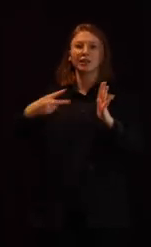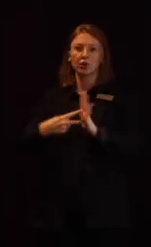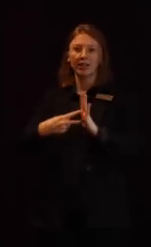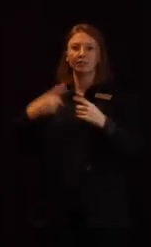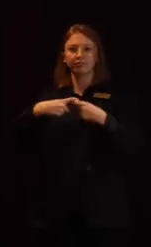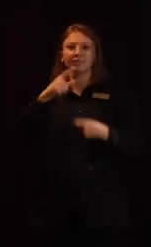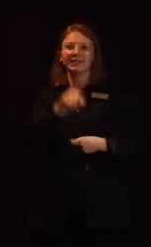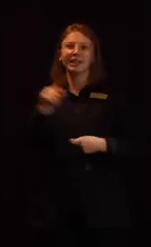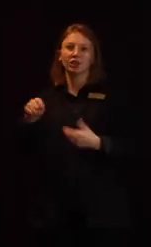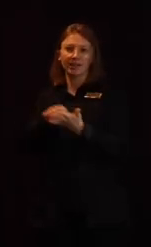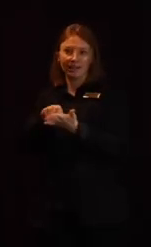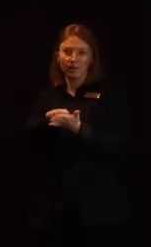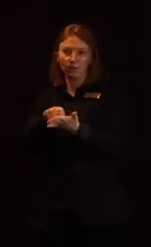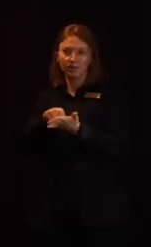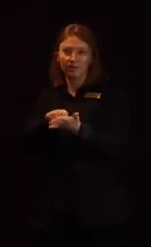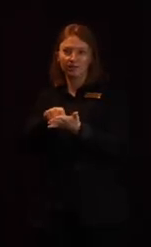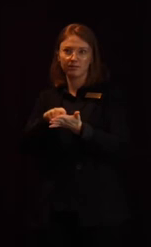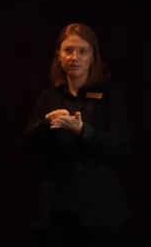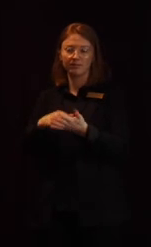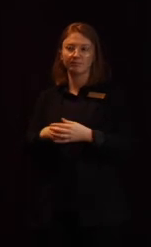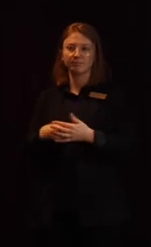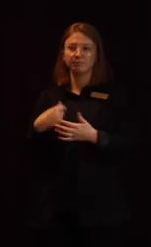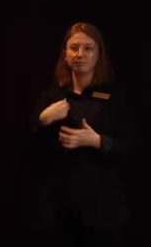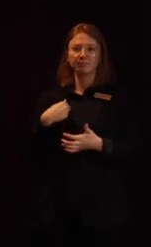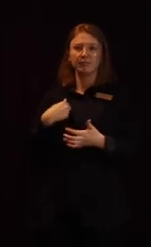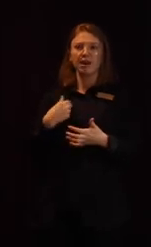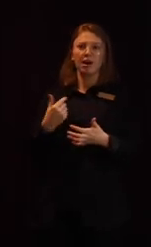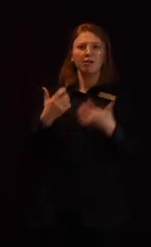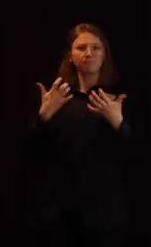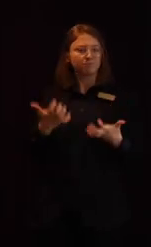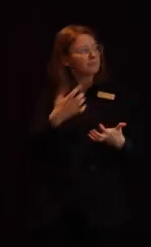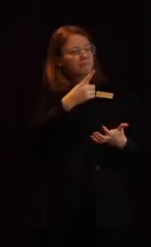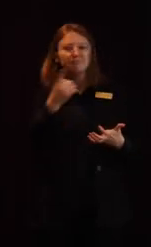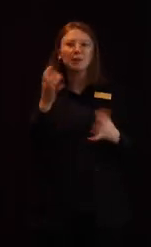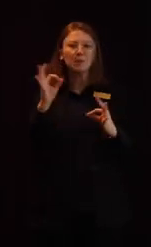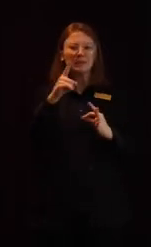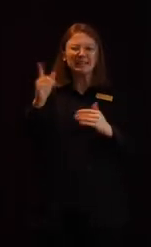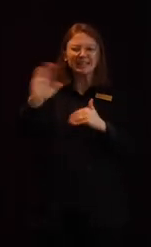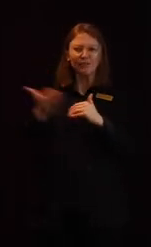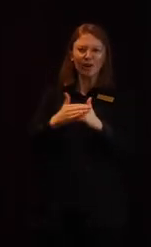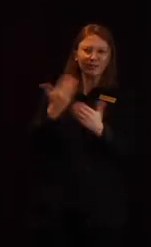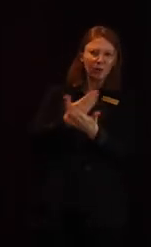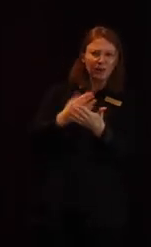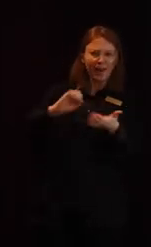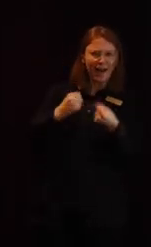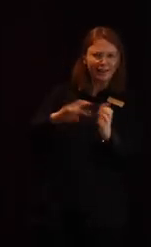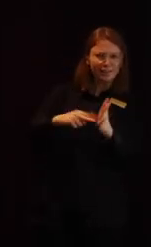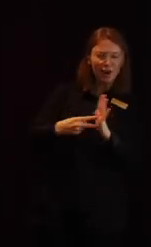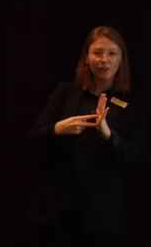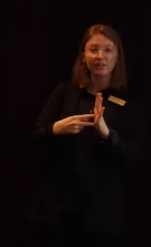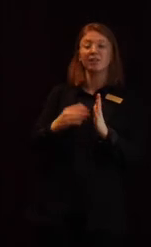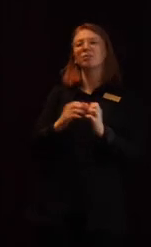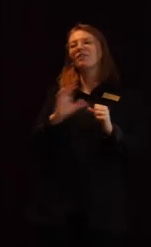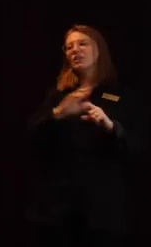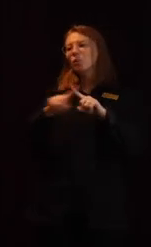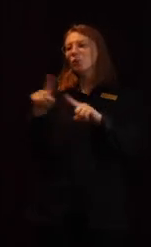inte se svaret på hur många som vill att man ska ha en nationell handlingsplan. Det finns ju olika ord att välja. Ska man ha rekommendationer? Ska man ha riktlinjer? Ska man